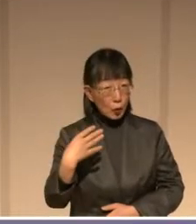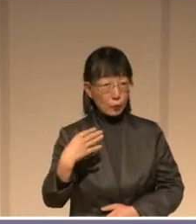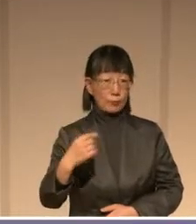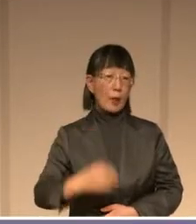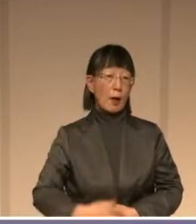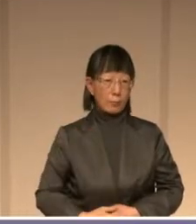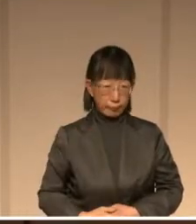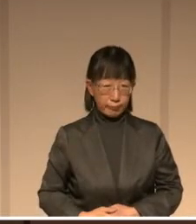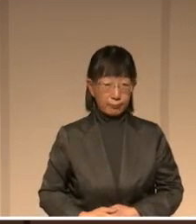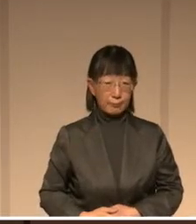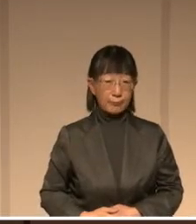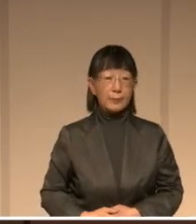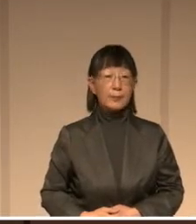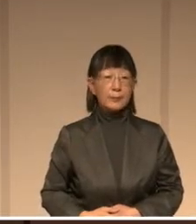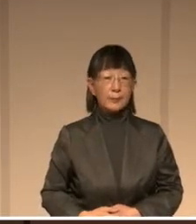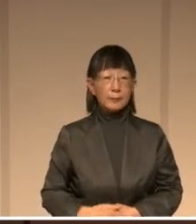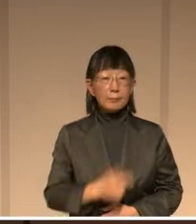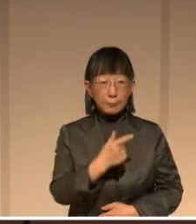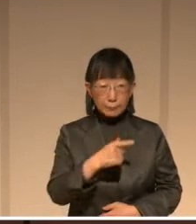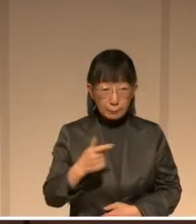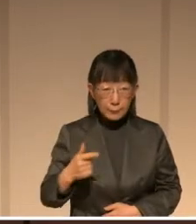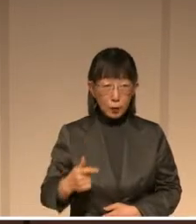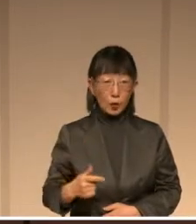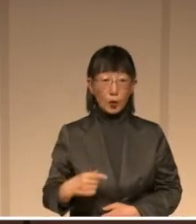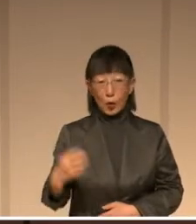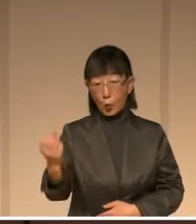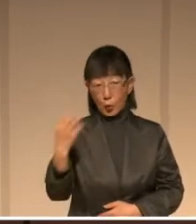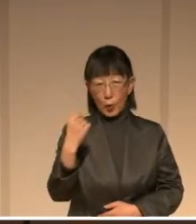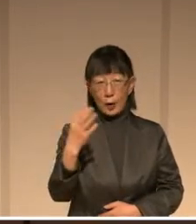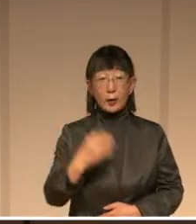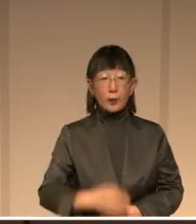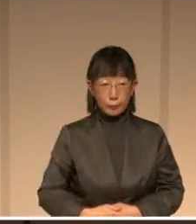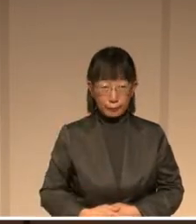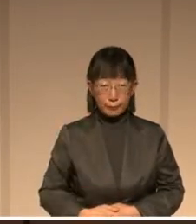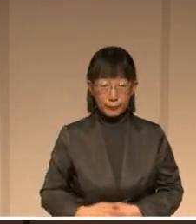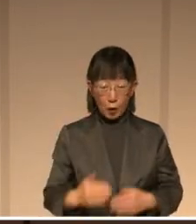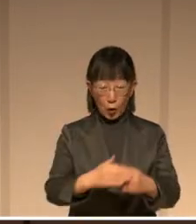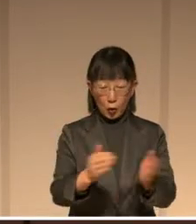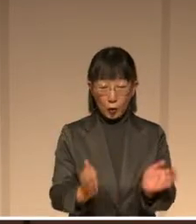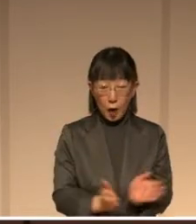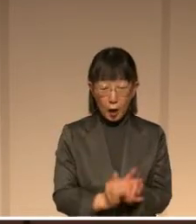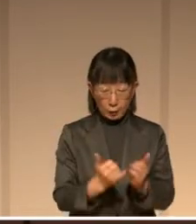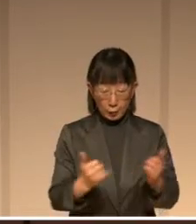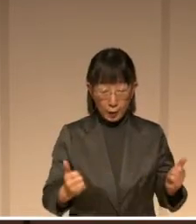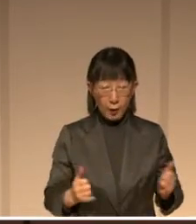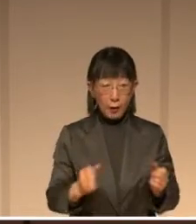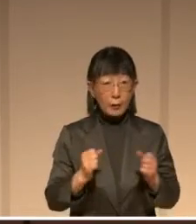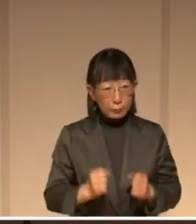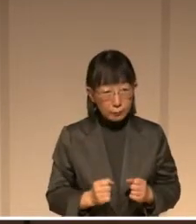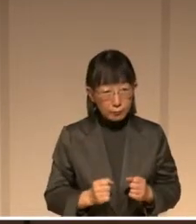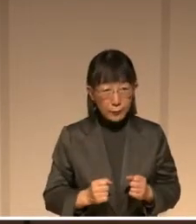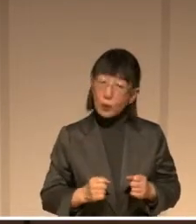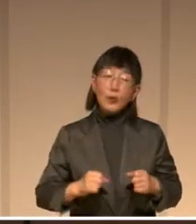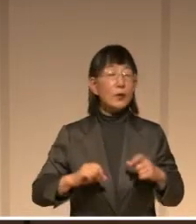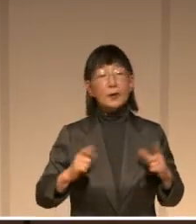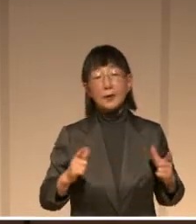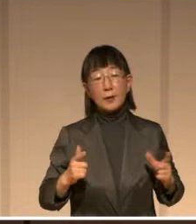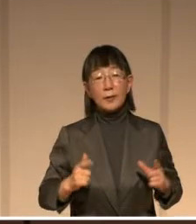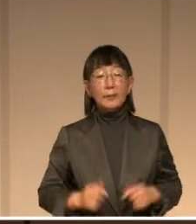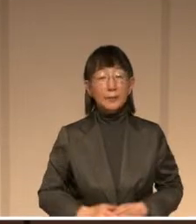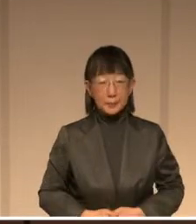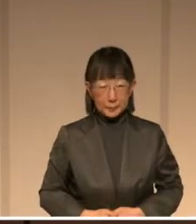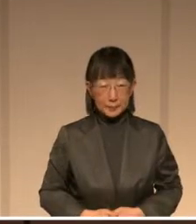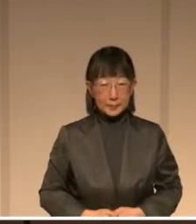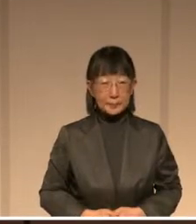あそうですかじゃあ隊員がたくさんお前たいんがそういうふうに思います入れ現れ ok はいそれ